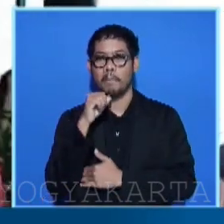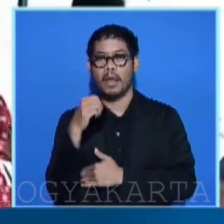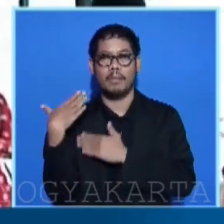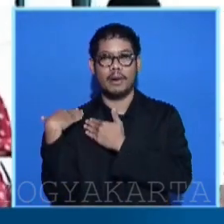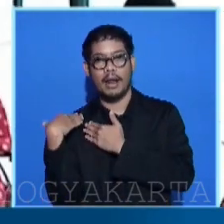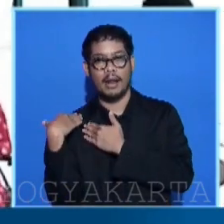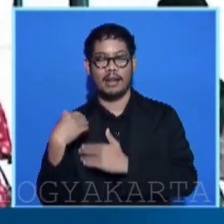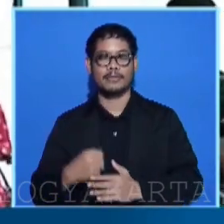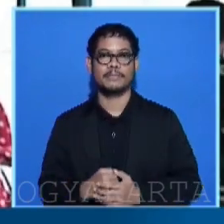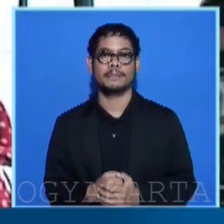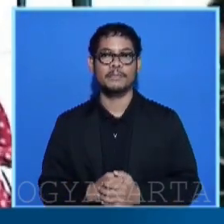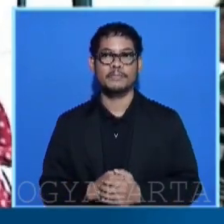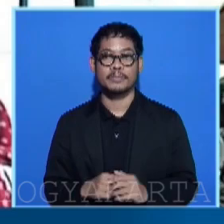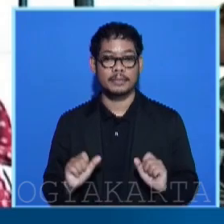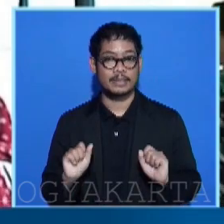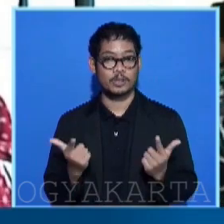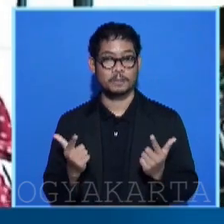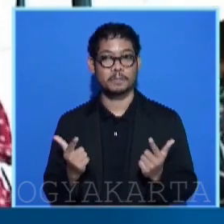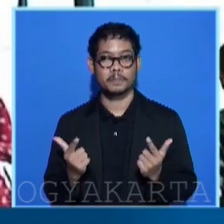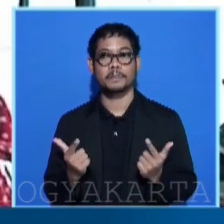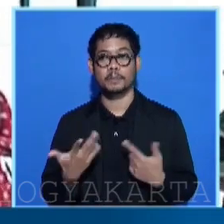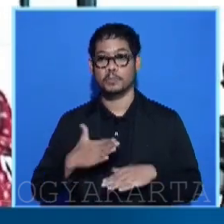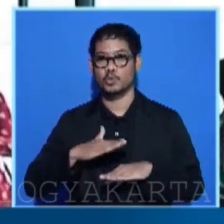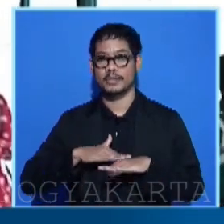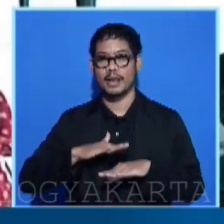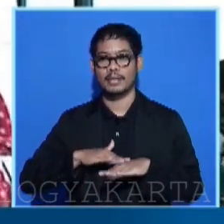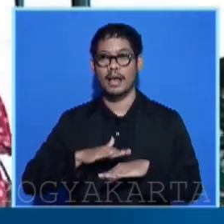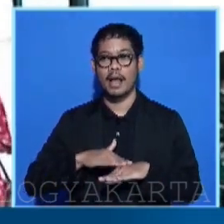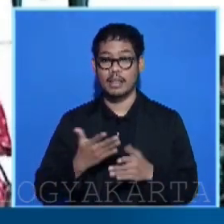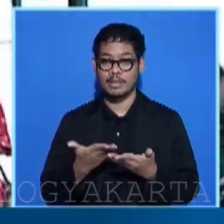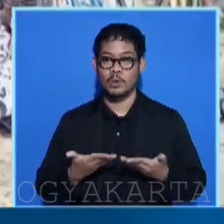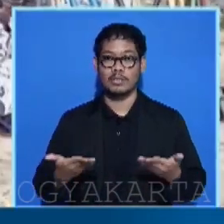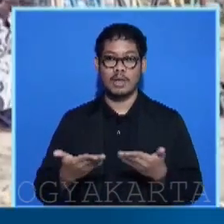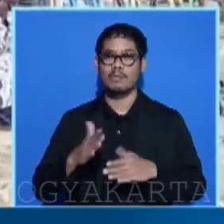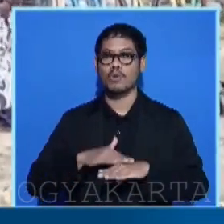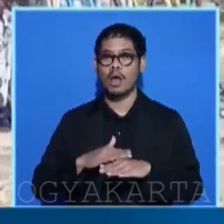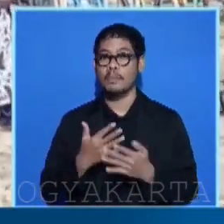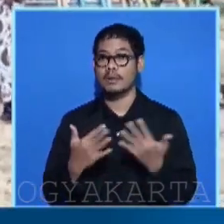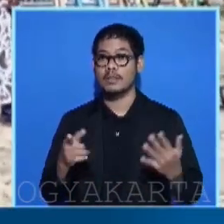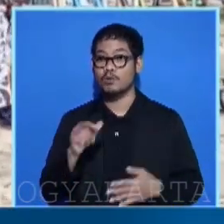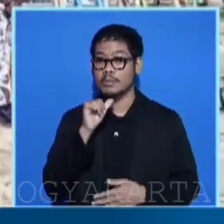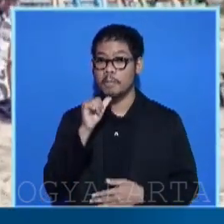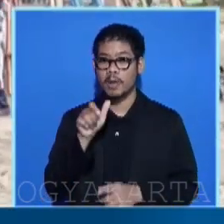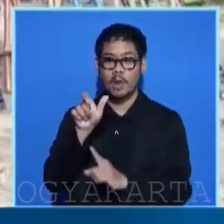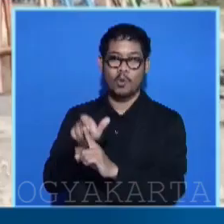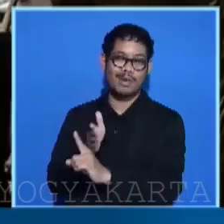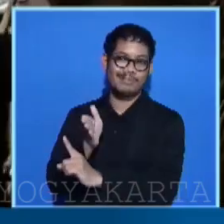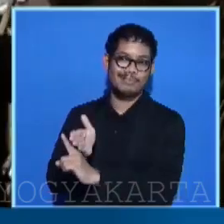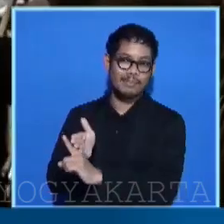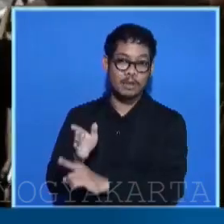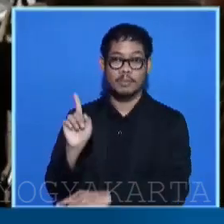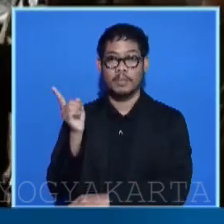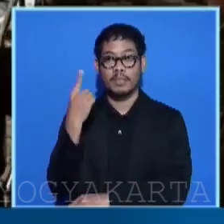mewarnai di kehidupan budaya sosial budaya yang ada di masyarakatnya. Pemerintah Kota Yogyakarta